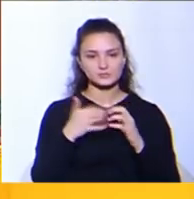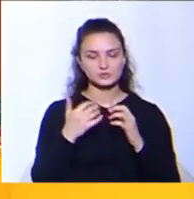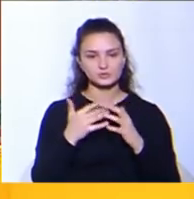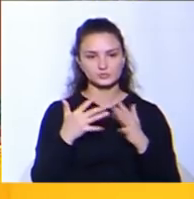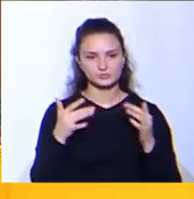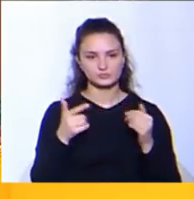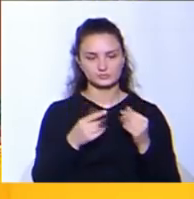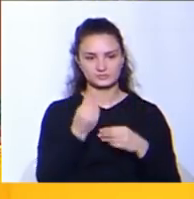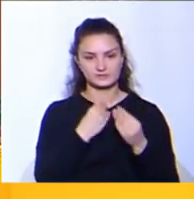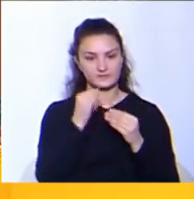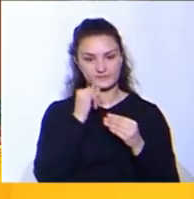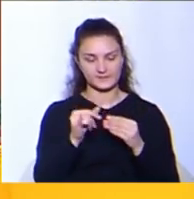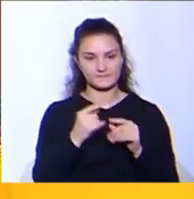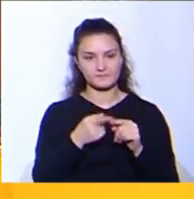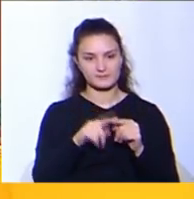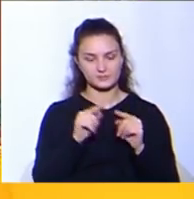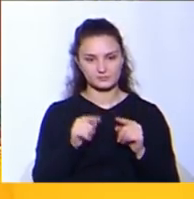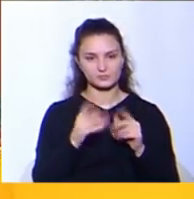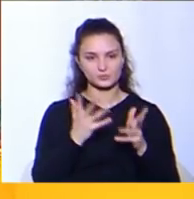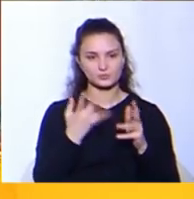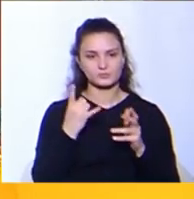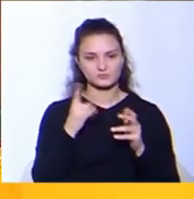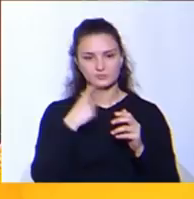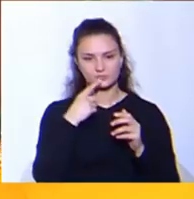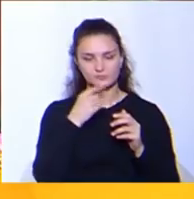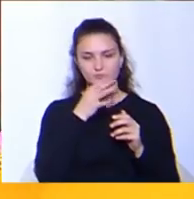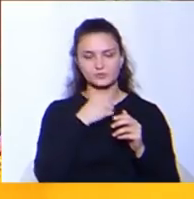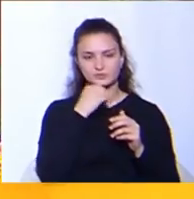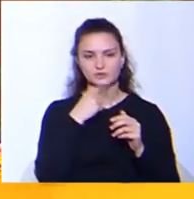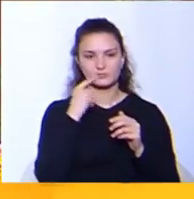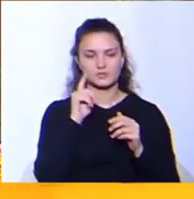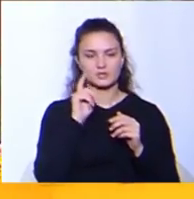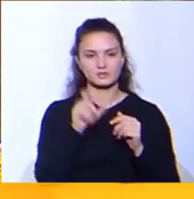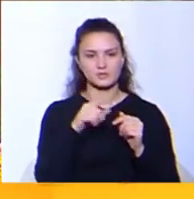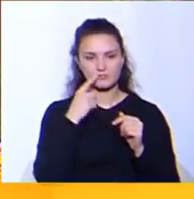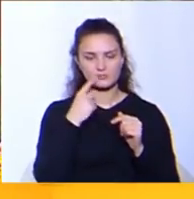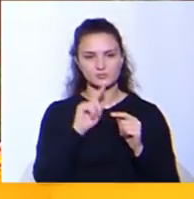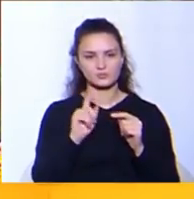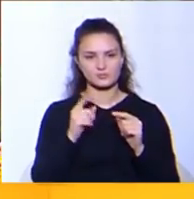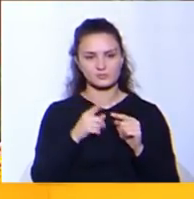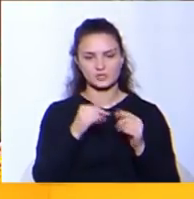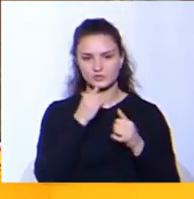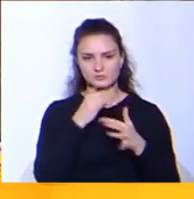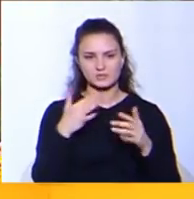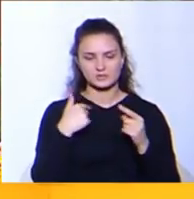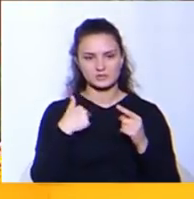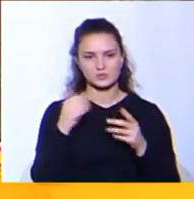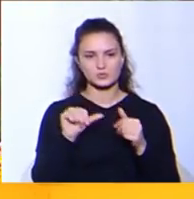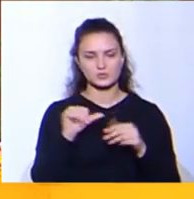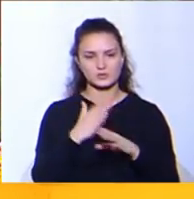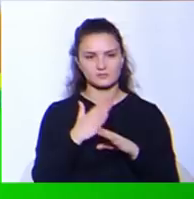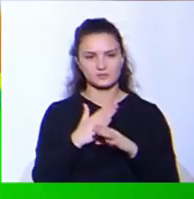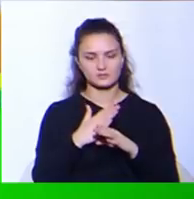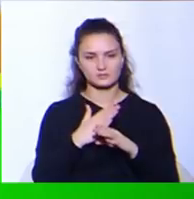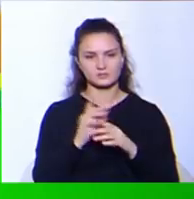ასე თამამად მიიღოს. ანუ თუ ბავშვი ამბობს, მოზარდი ამბობს, ახალგაზრდა ამბობს, რომ არ შემიძლია, ცუდად